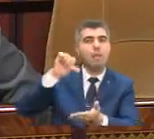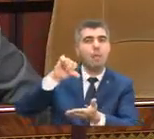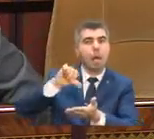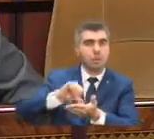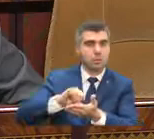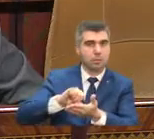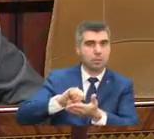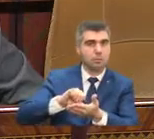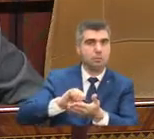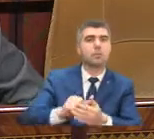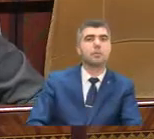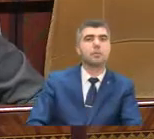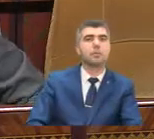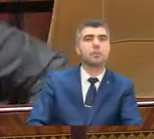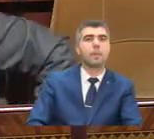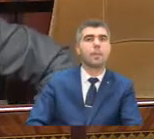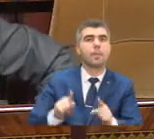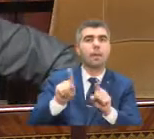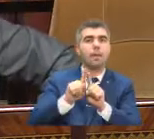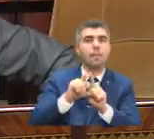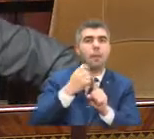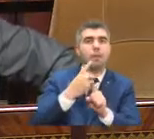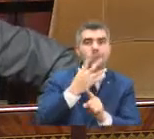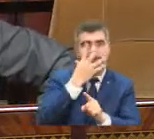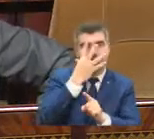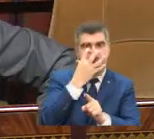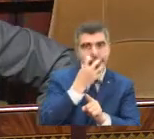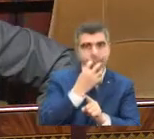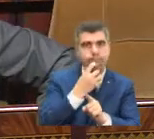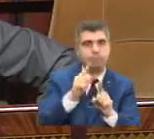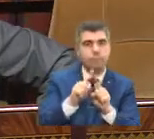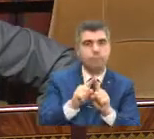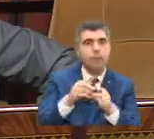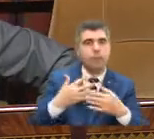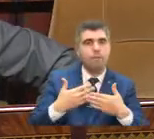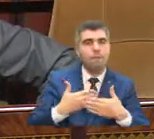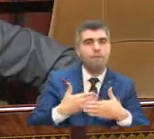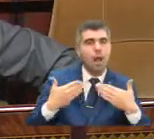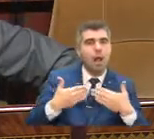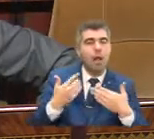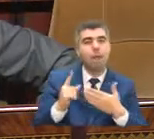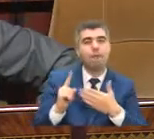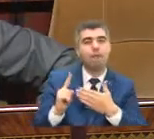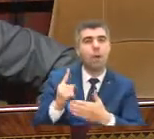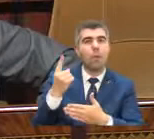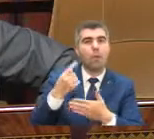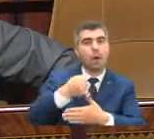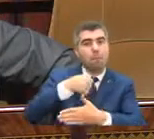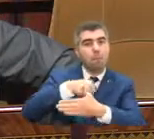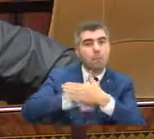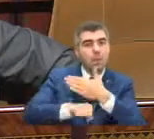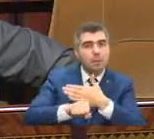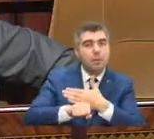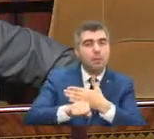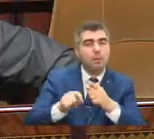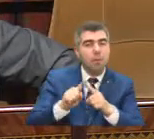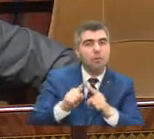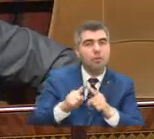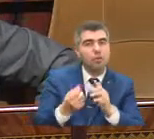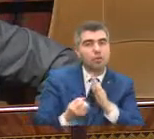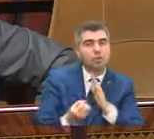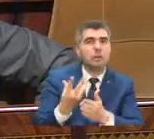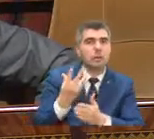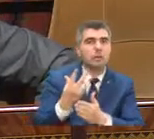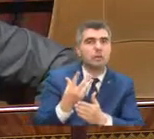بالرباط واحد الحدث مؤلم، حول الفرحة ديال الأسر بمولود جديد